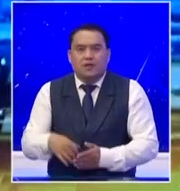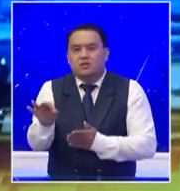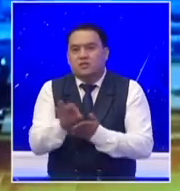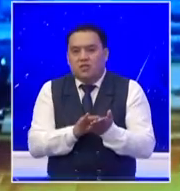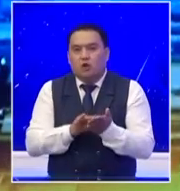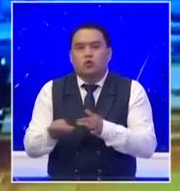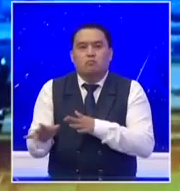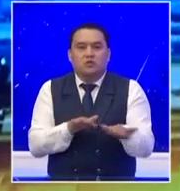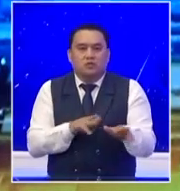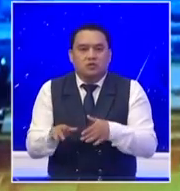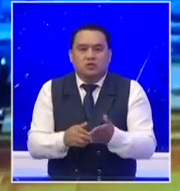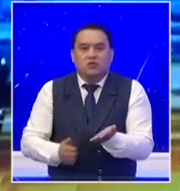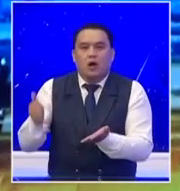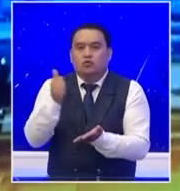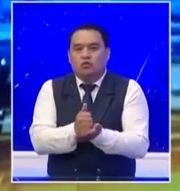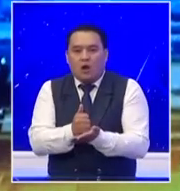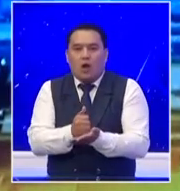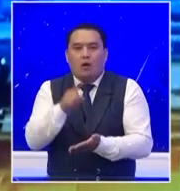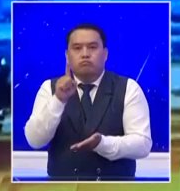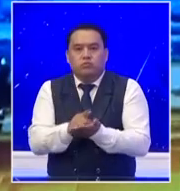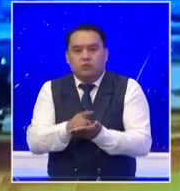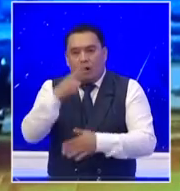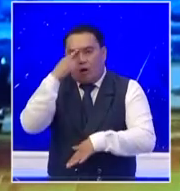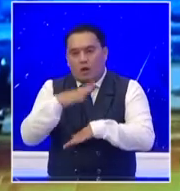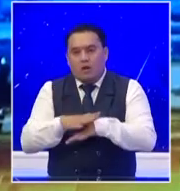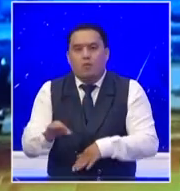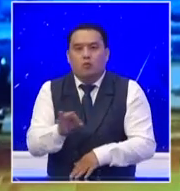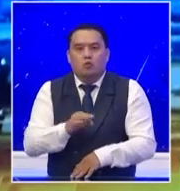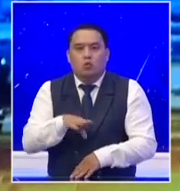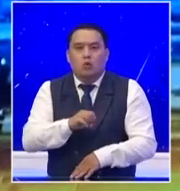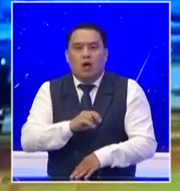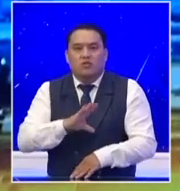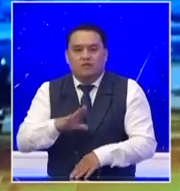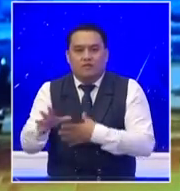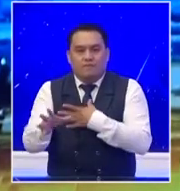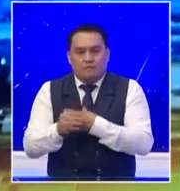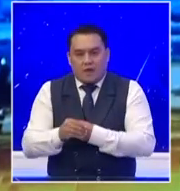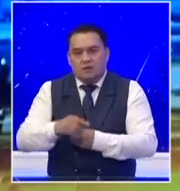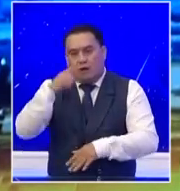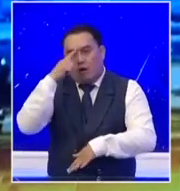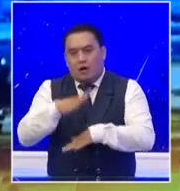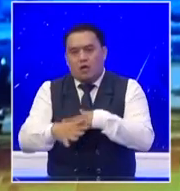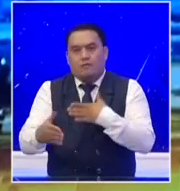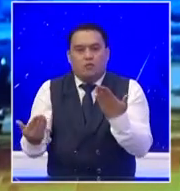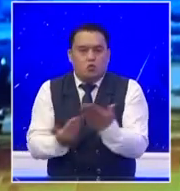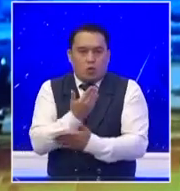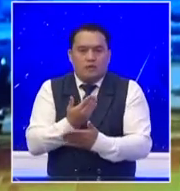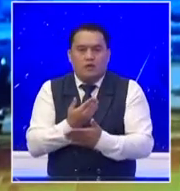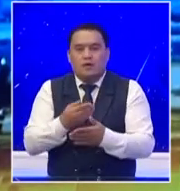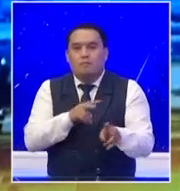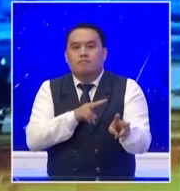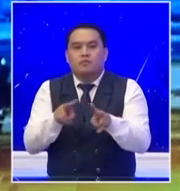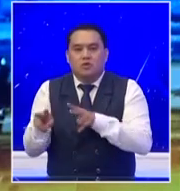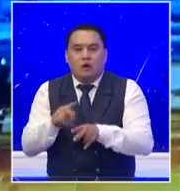Сразу же после процедуры назначения исполняющий обязанности акима Алматинской области Лазат Турлашев вместе с новым акимом района